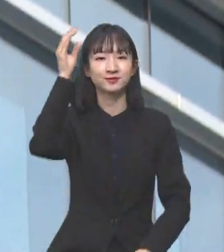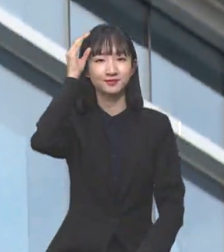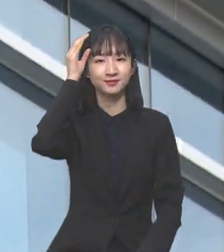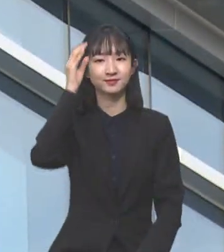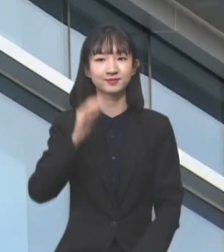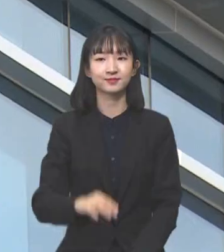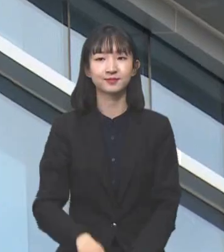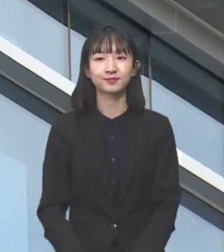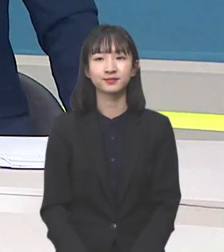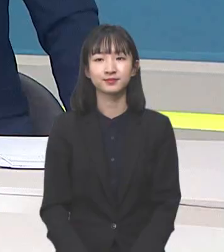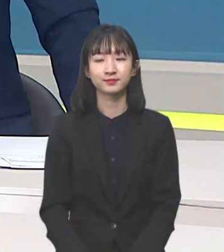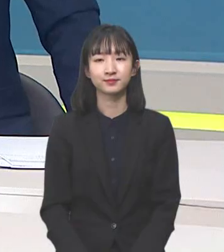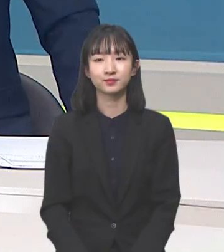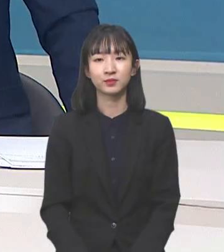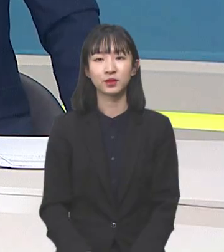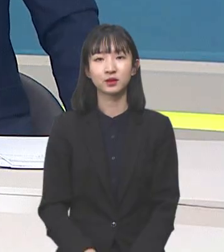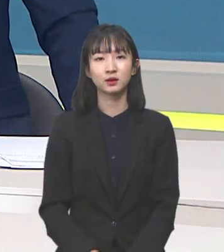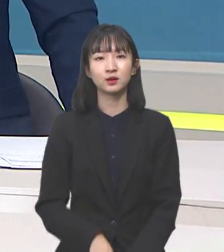있습니다